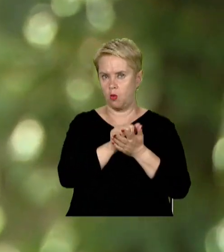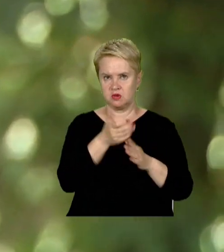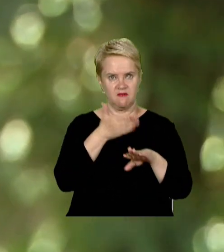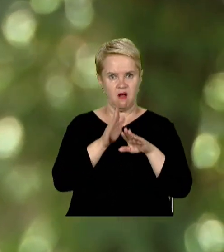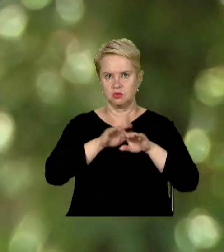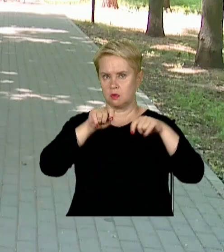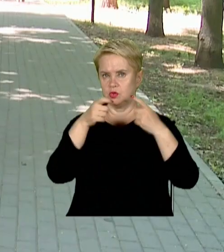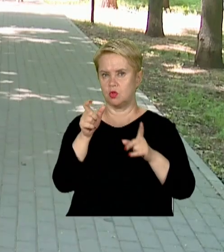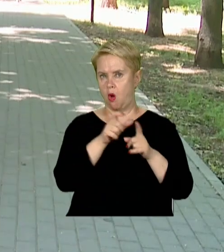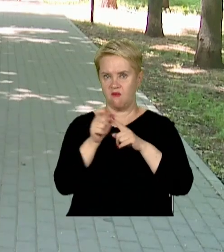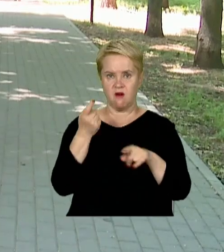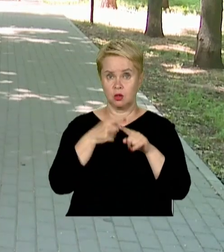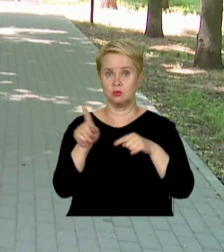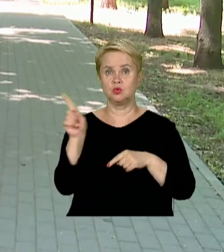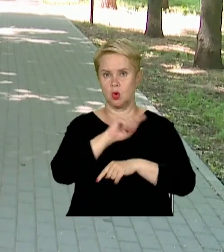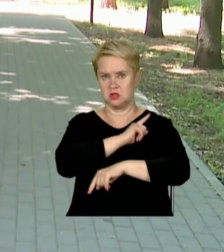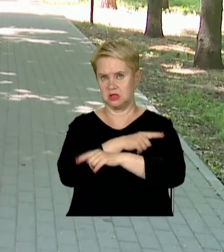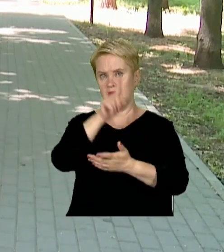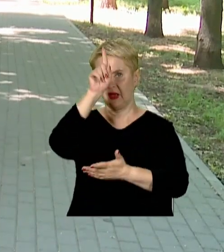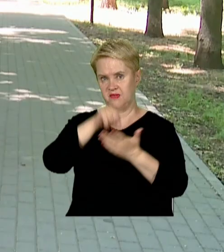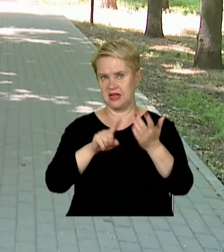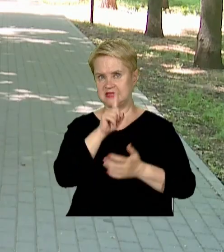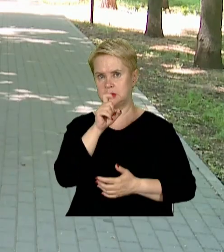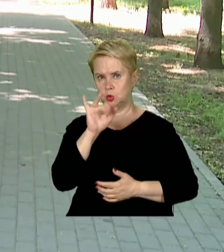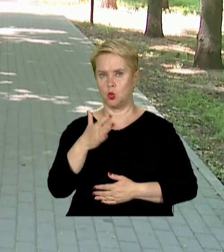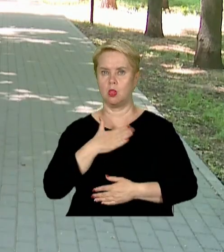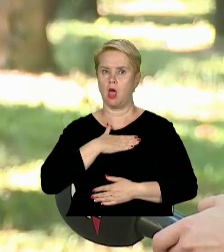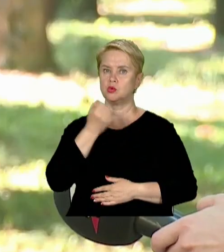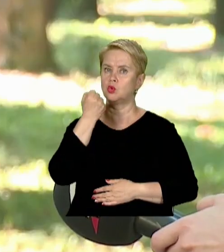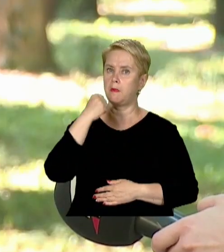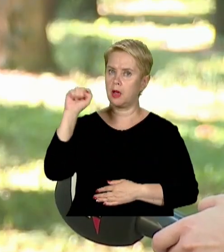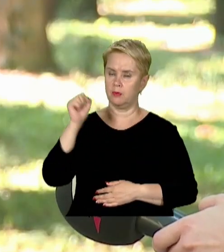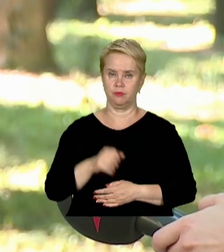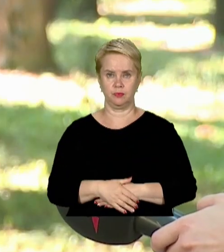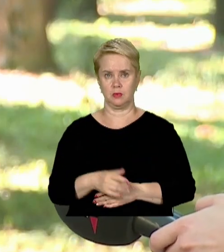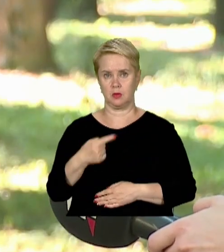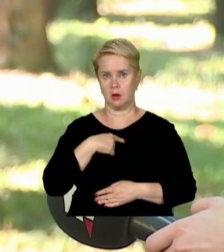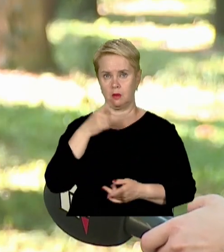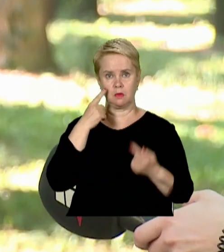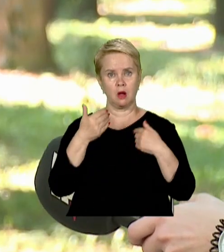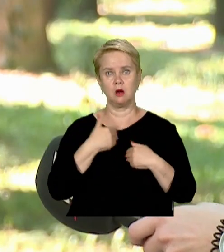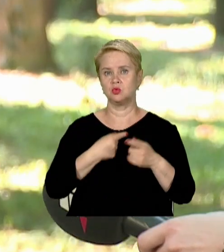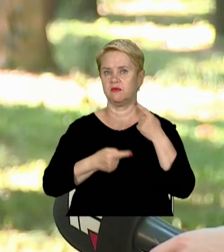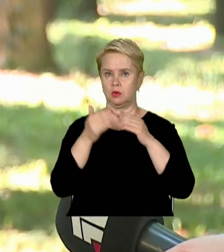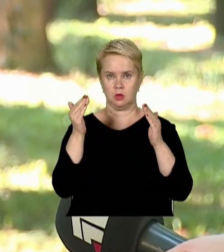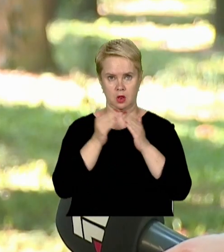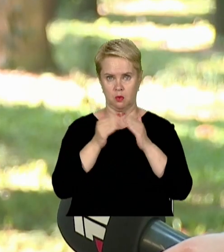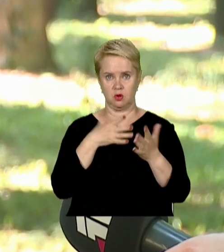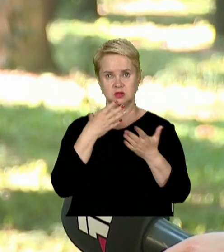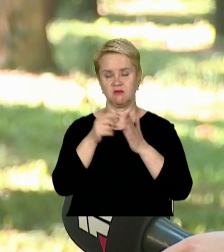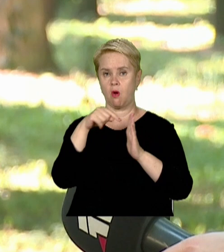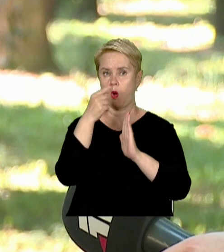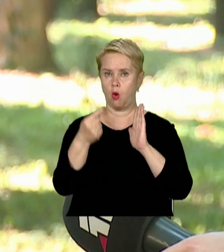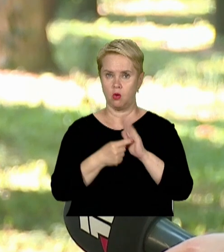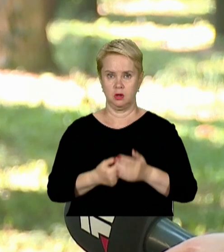важко передати словами. Тому щосили вірить у ЗСУ та нашу перемогу. Я думаю, что я просто очень хочу вернуться домой, в свой